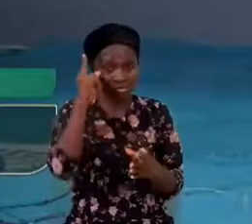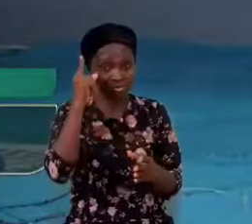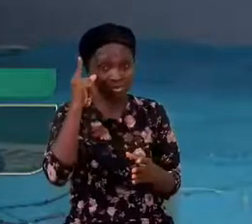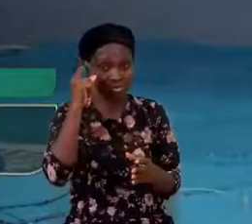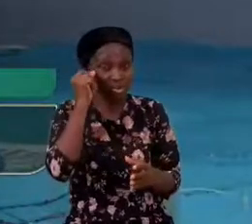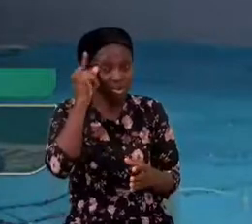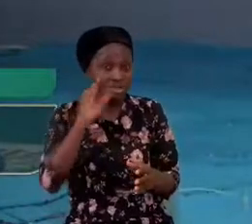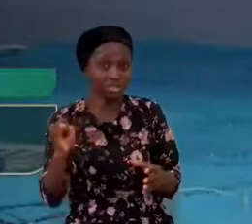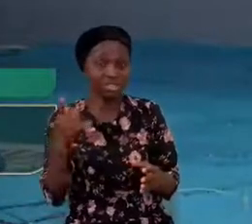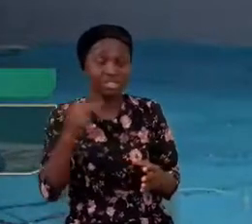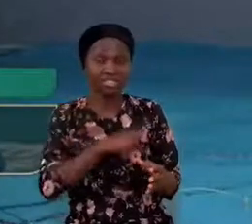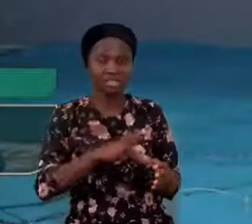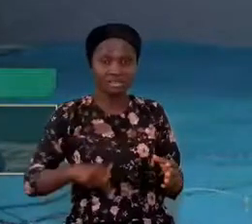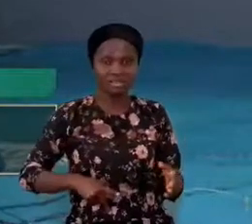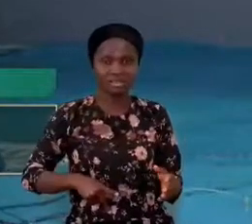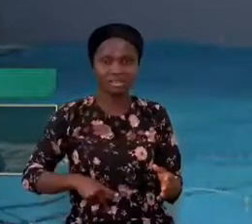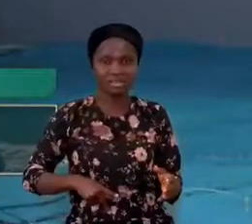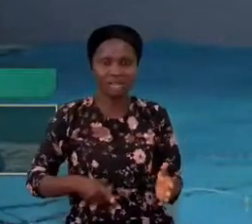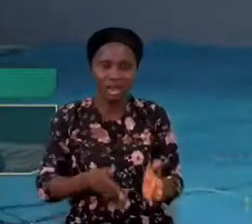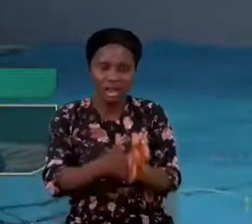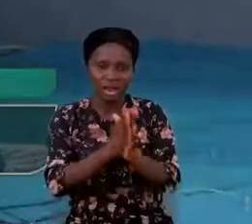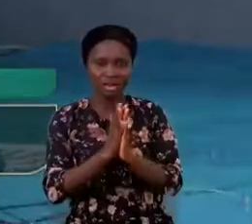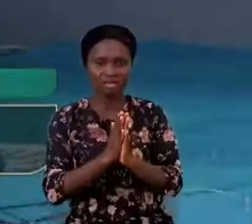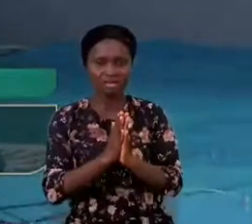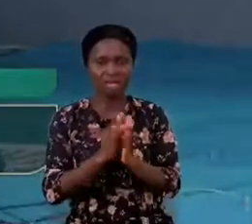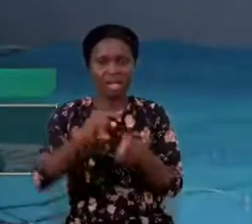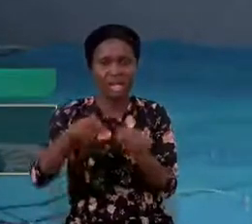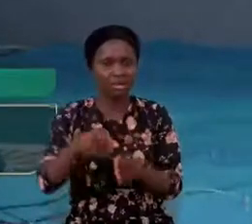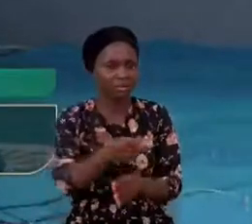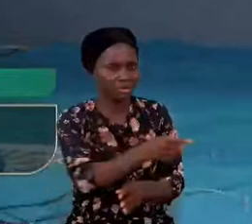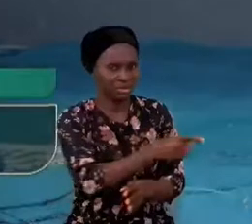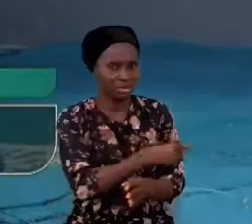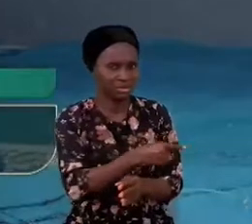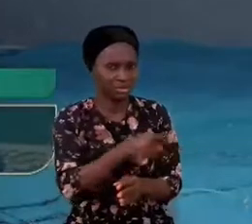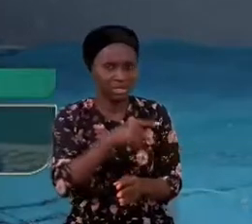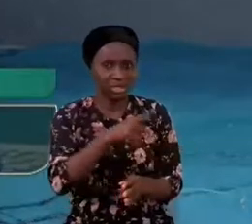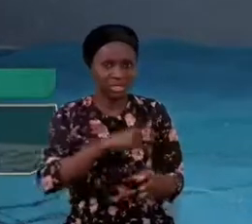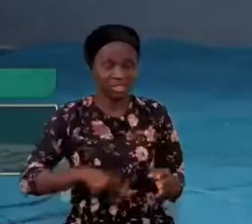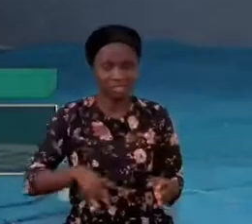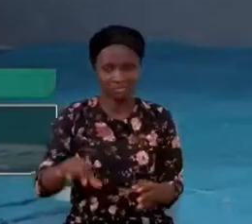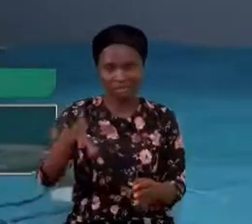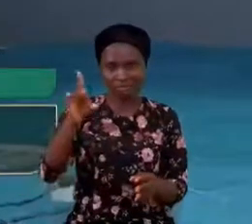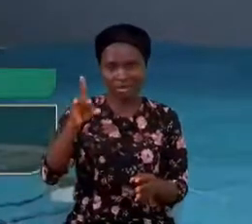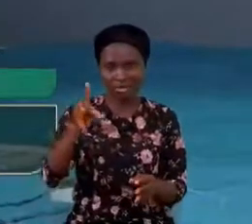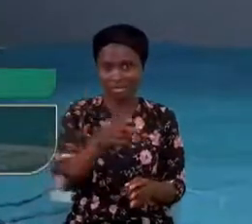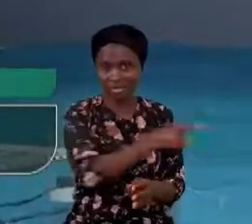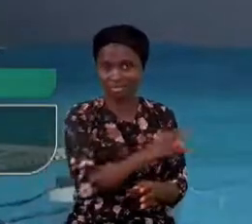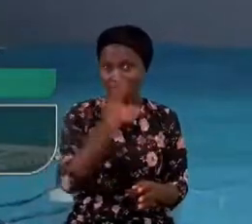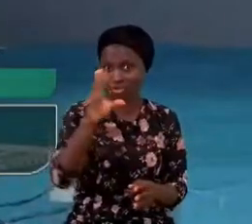Il les trouvait. Daniel, qui? Shadrach, Meshach et Abednego. Il les